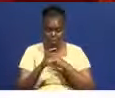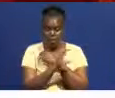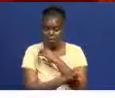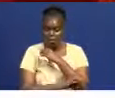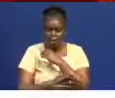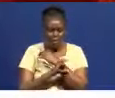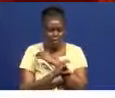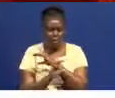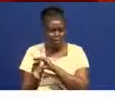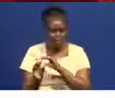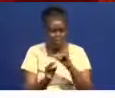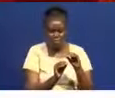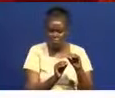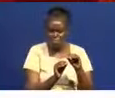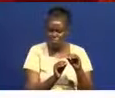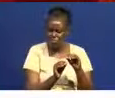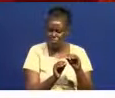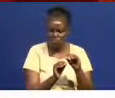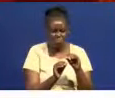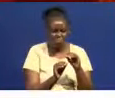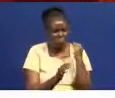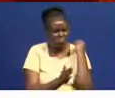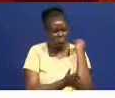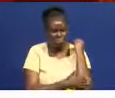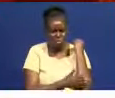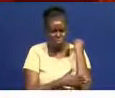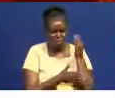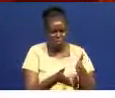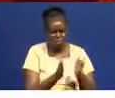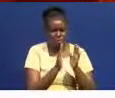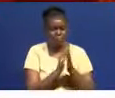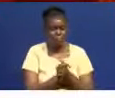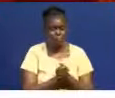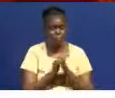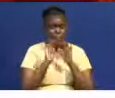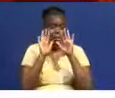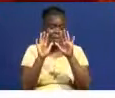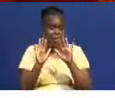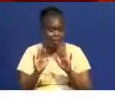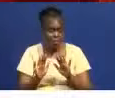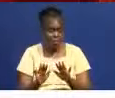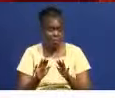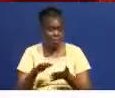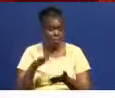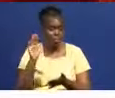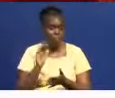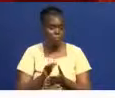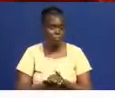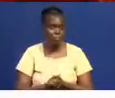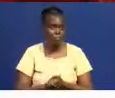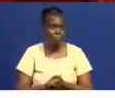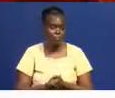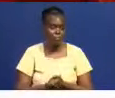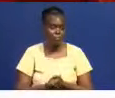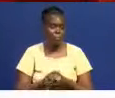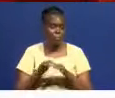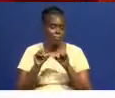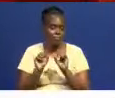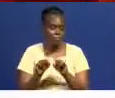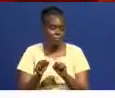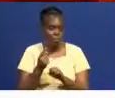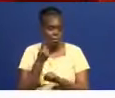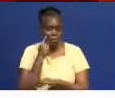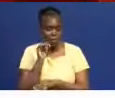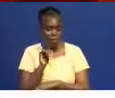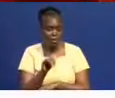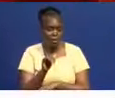inaenda njia ambayo sio. Na kunao muhimu zaidi kuweza